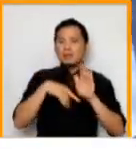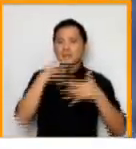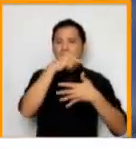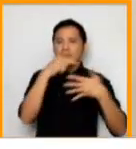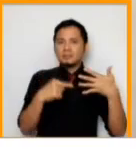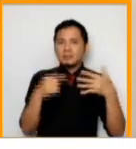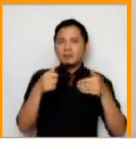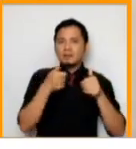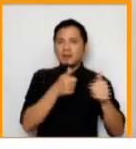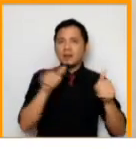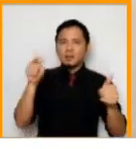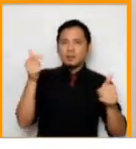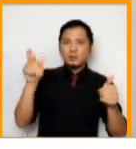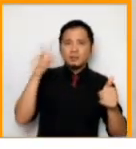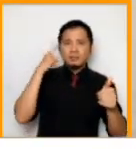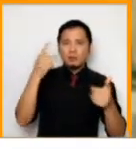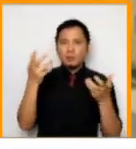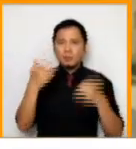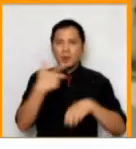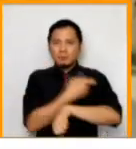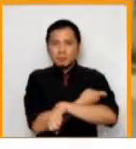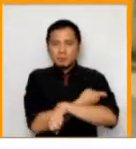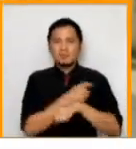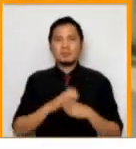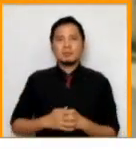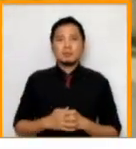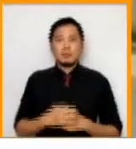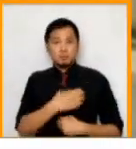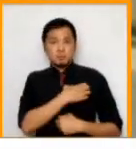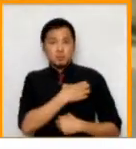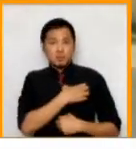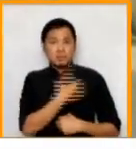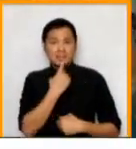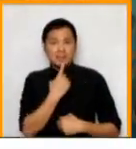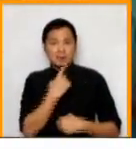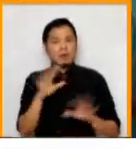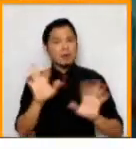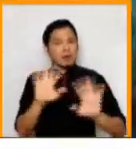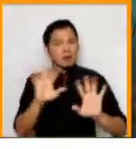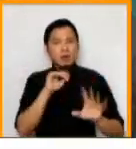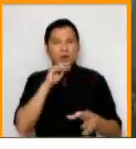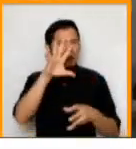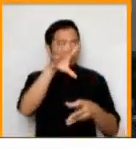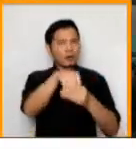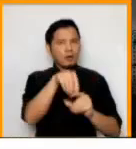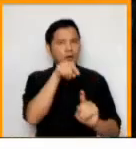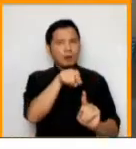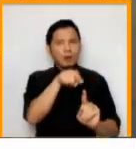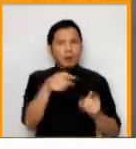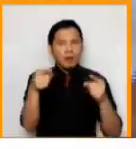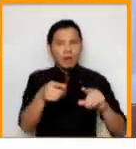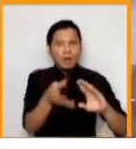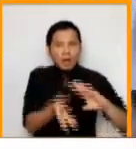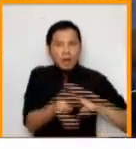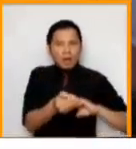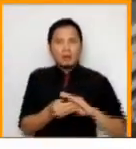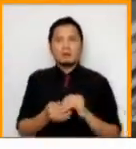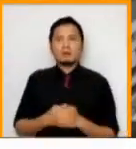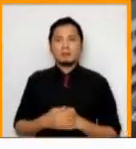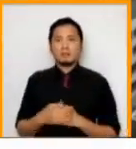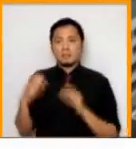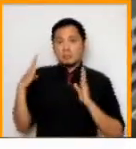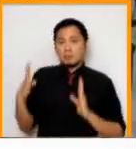magpabakuna. Apila ng pulisya sa publiko, huwag tangkilikin ang mga ganitong gawain. Ayon kay MMC Chairman at Paranaque Mayor Edwin